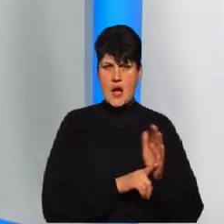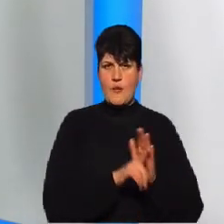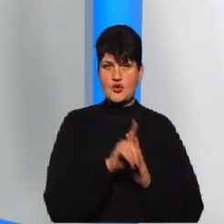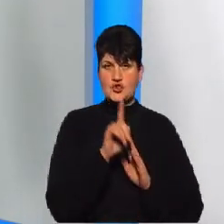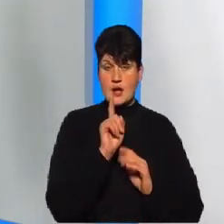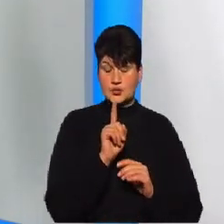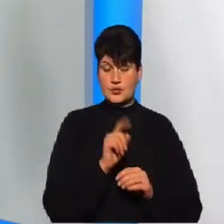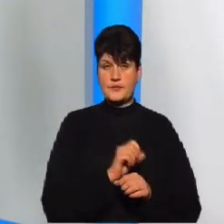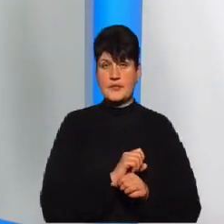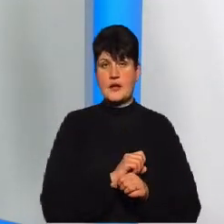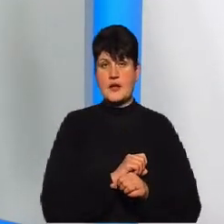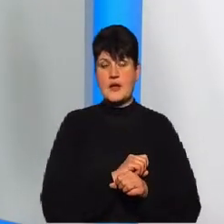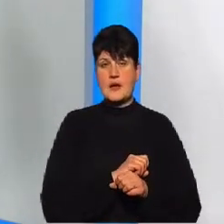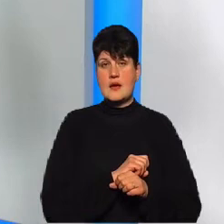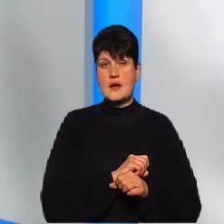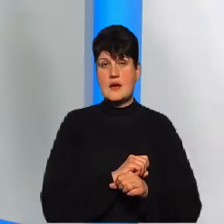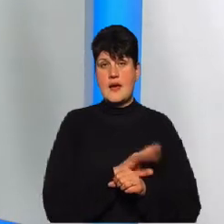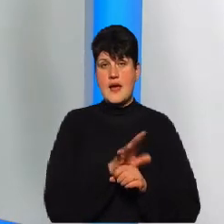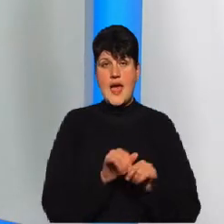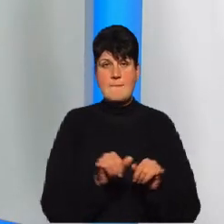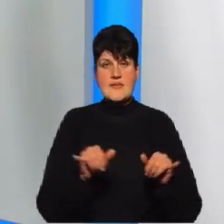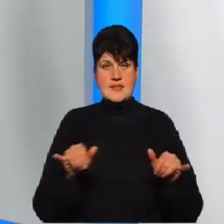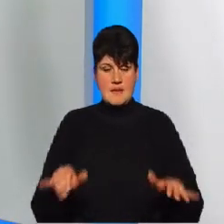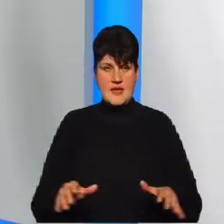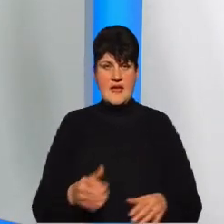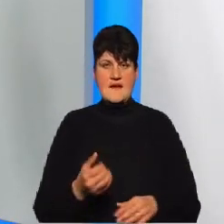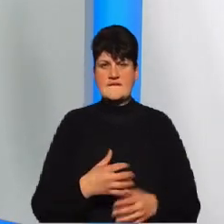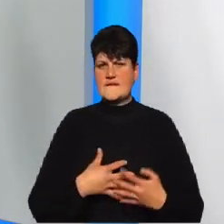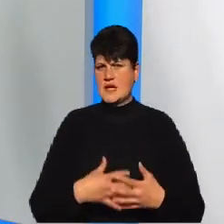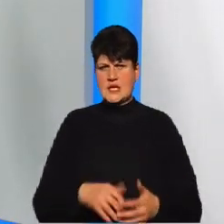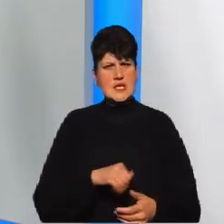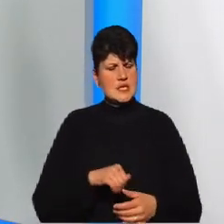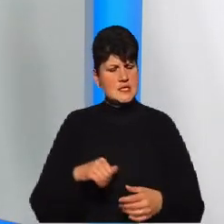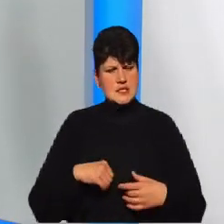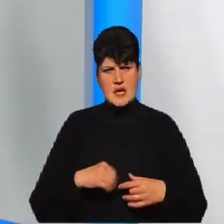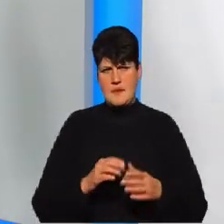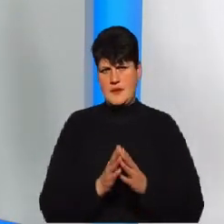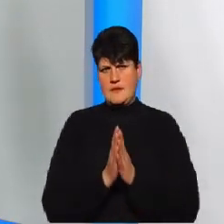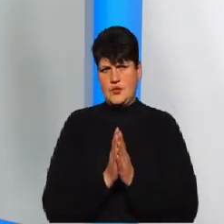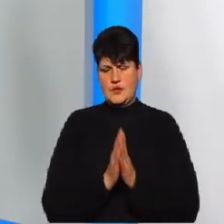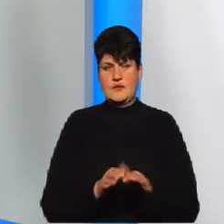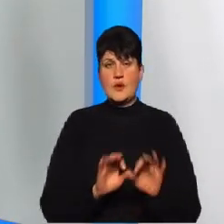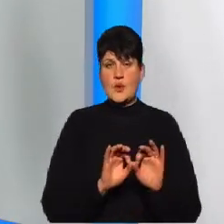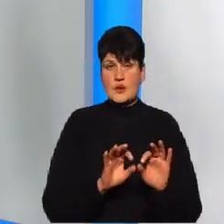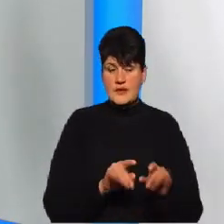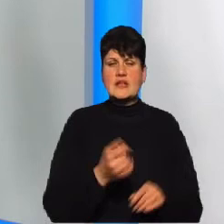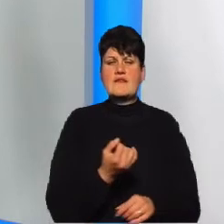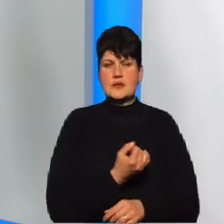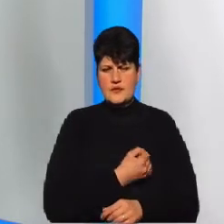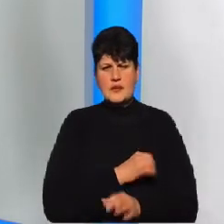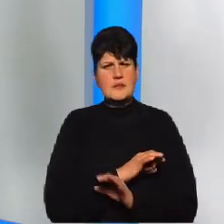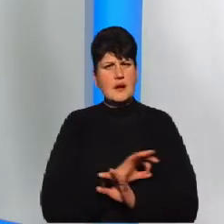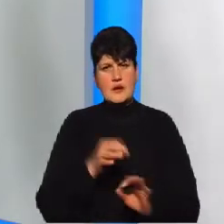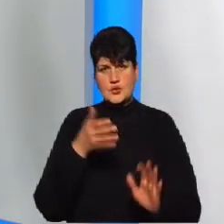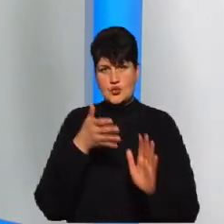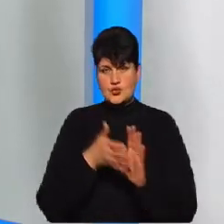момент вагітні самі просять, їм робиться роз'яснення, і вони вакцинуються, тому що вони прекрасно розуміють, переживають за